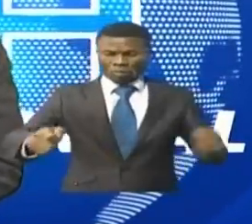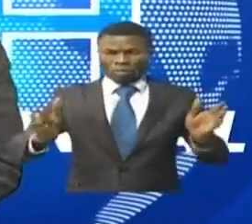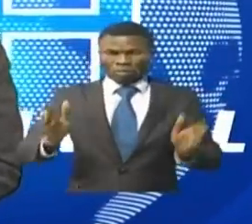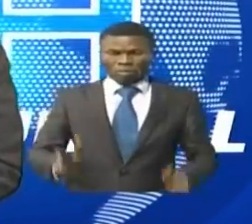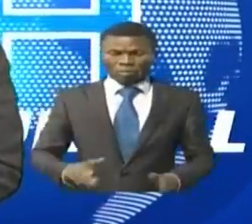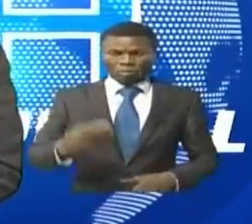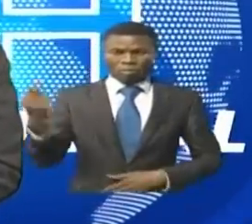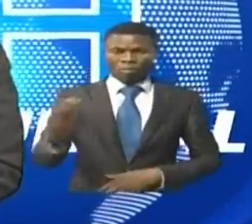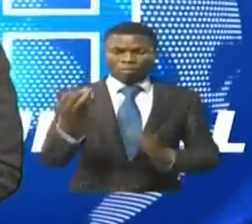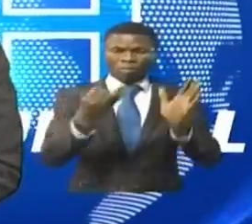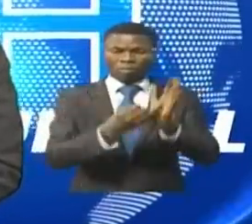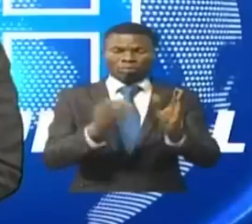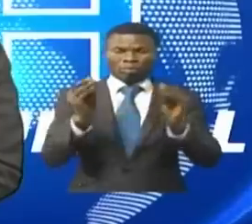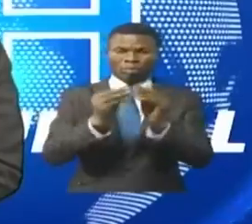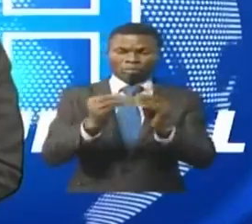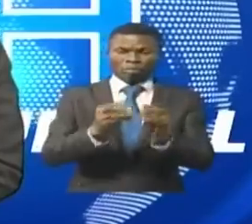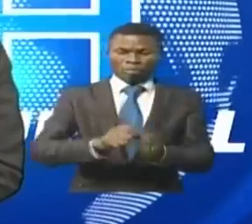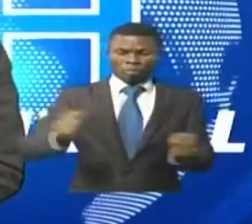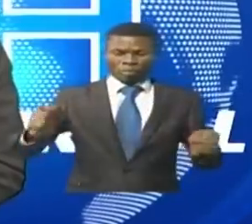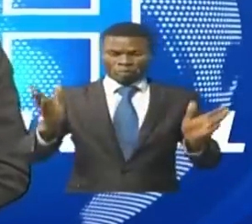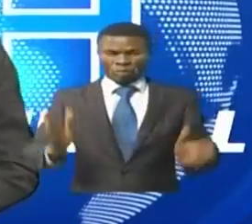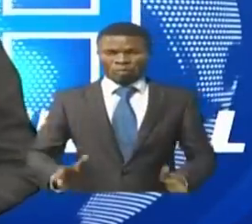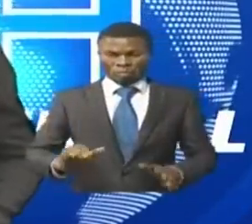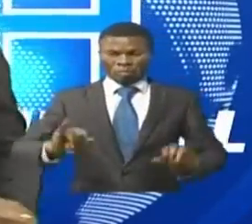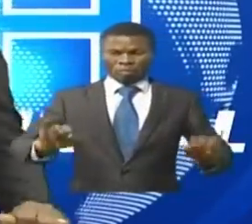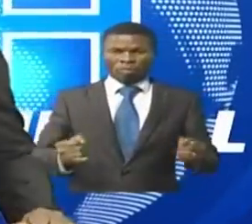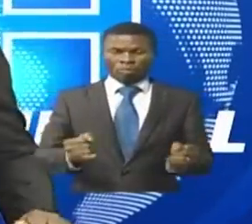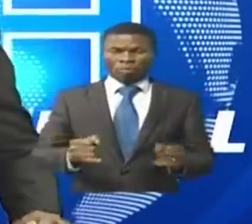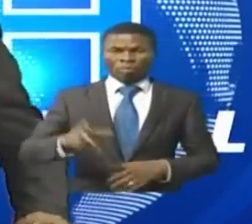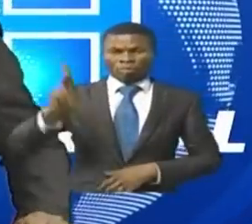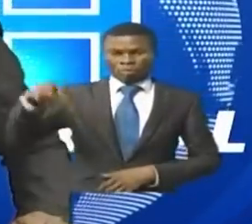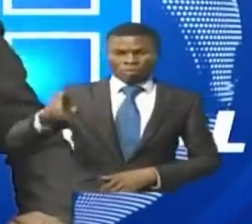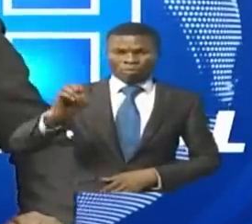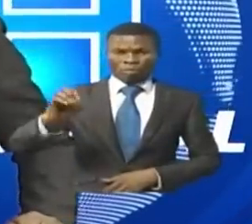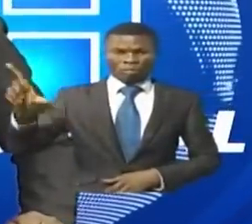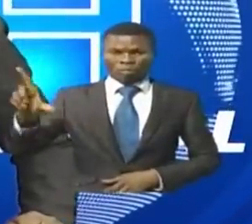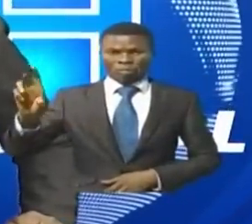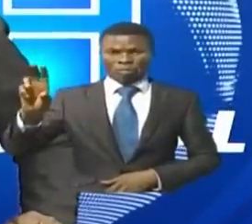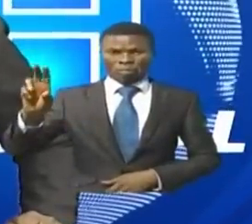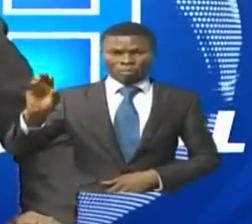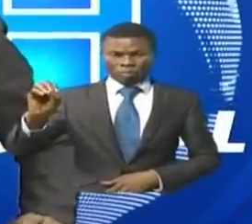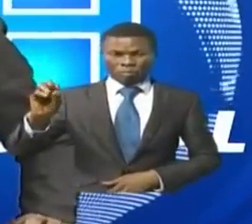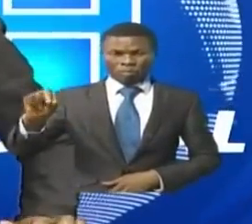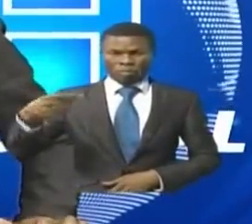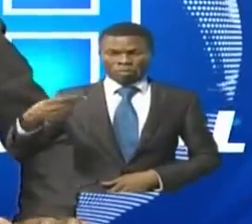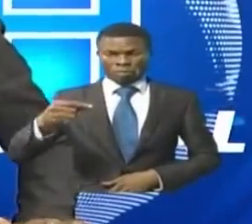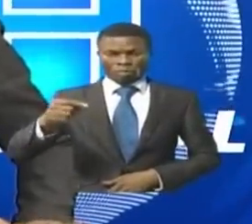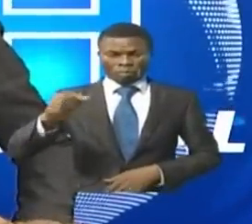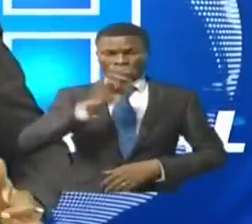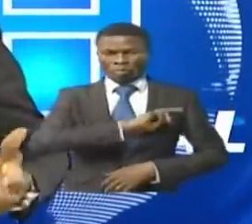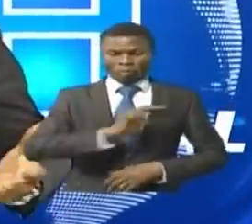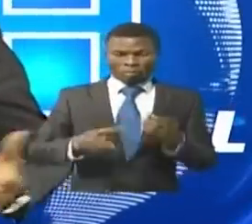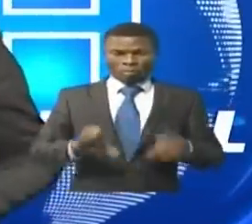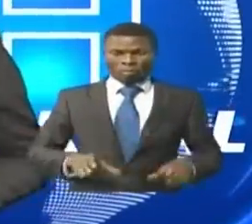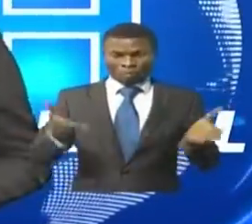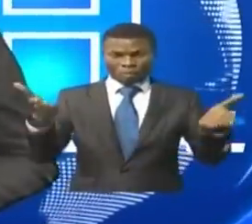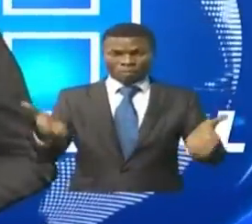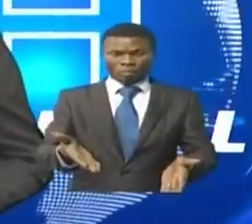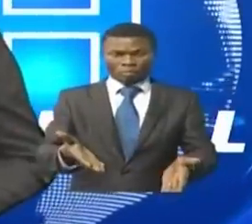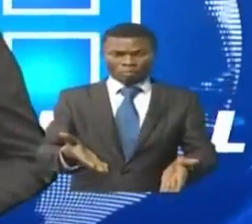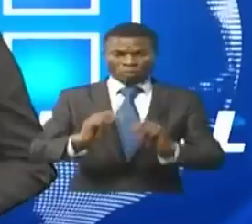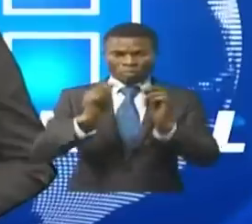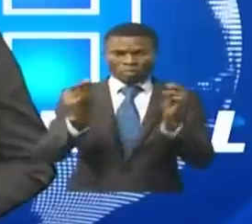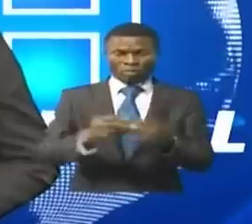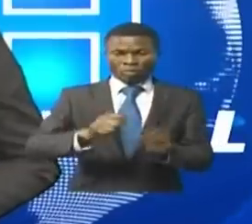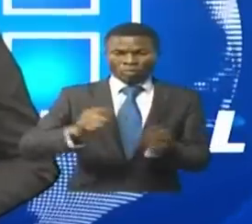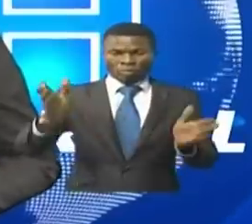27e congrès des géomètres organisé à Varsovie, en Pologne. La RDC y a été valablement représentée par la Corporation des